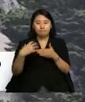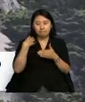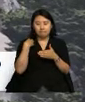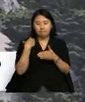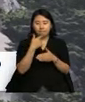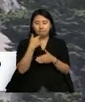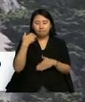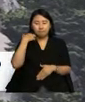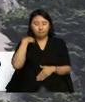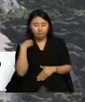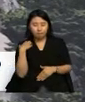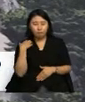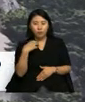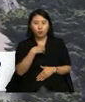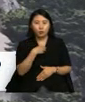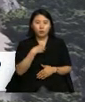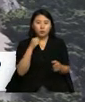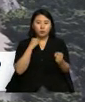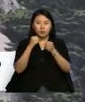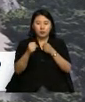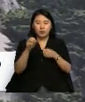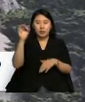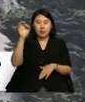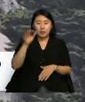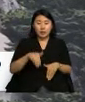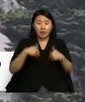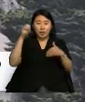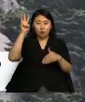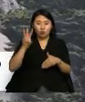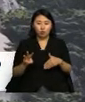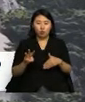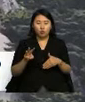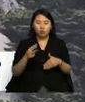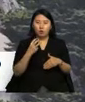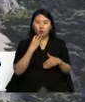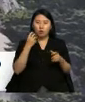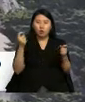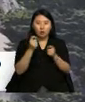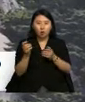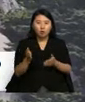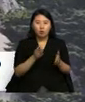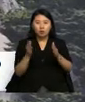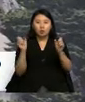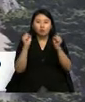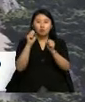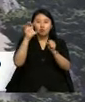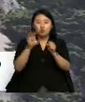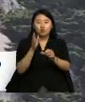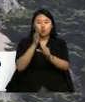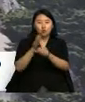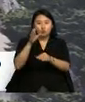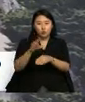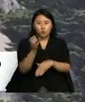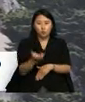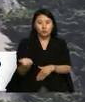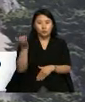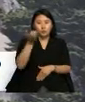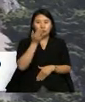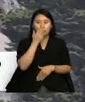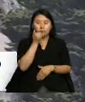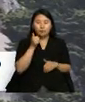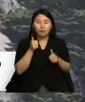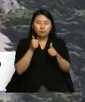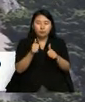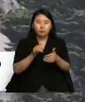있습니다. 코로나 위기에도 양주시가 경기 북부의 중심도로 도약할 수 있게끔 최선을